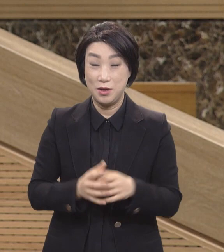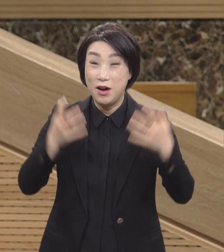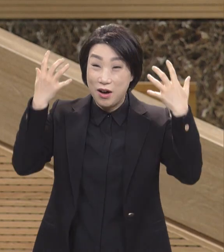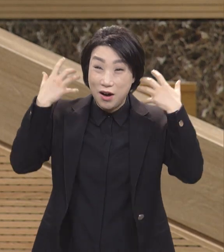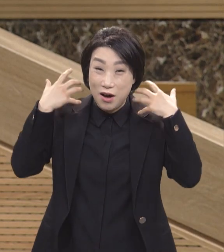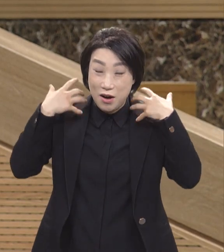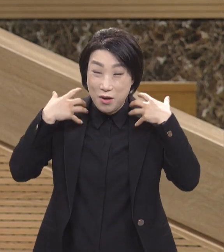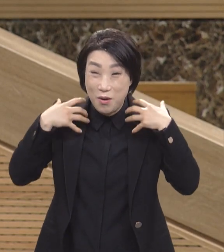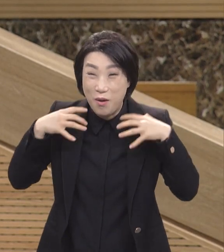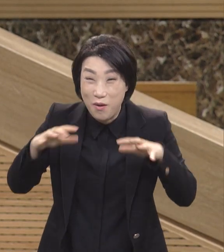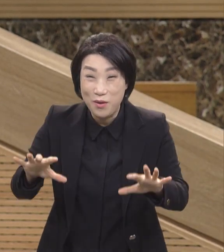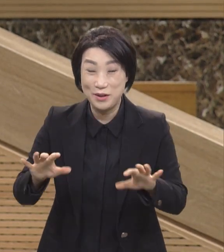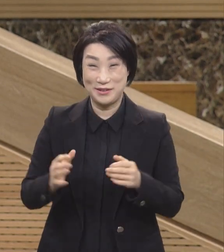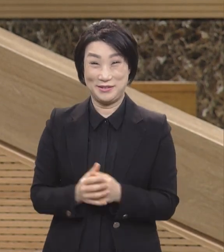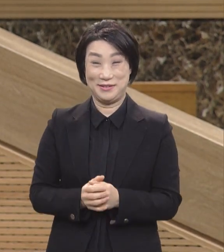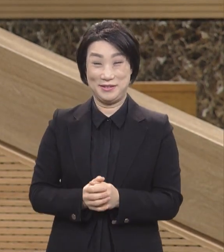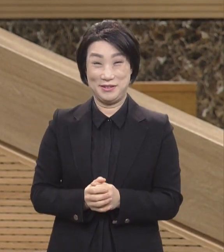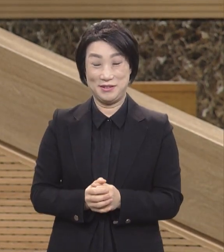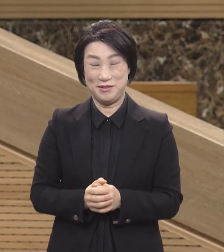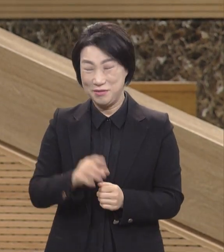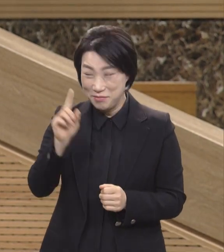호랑이도